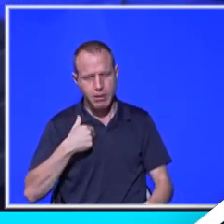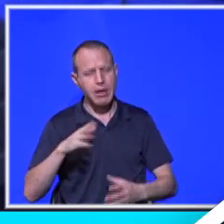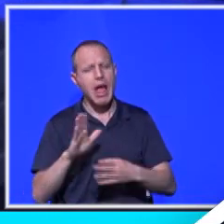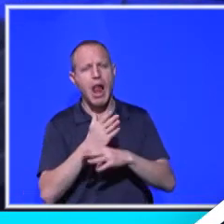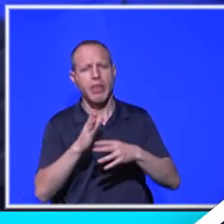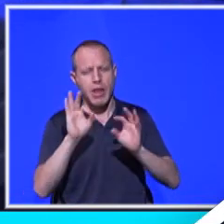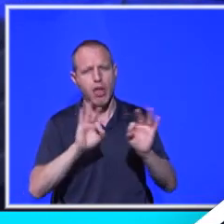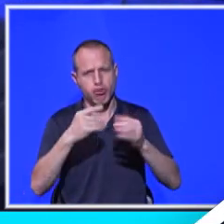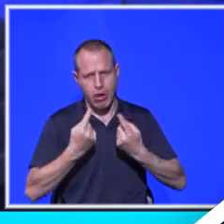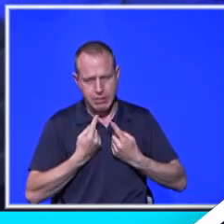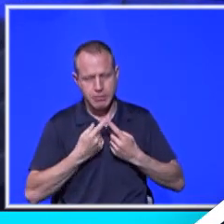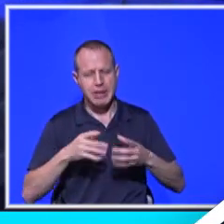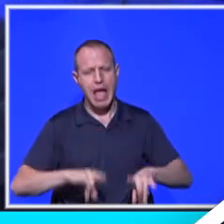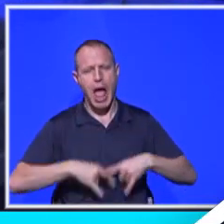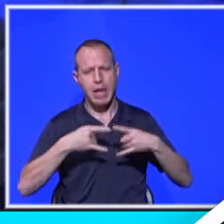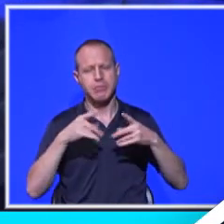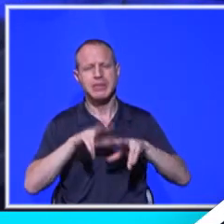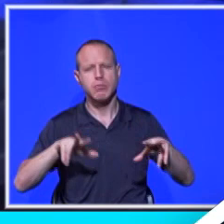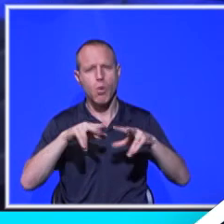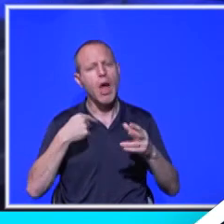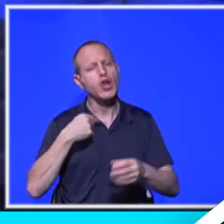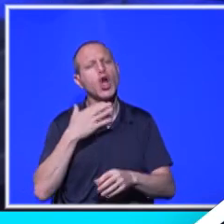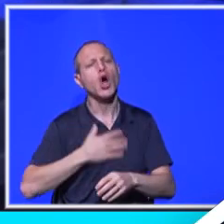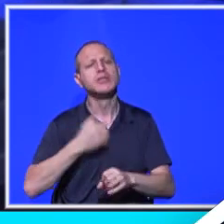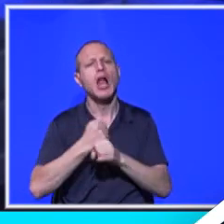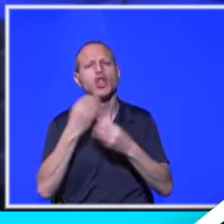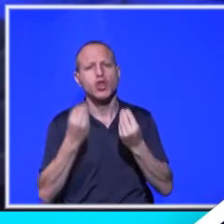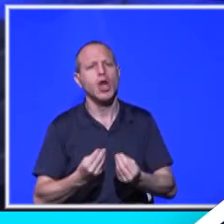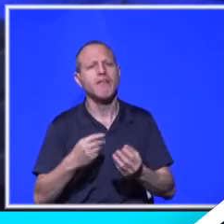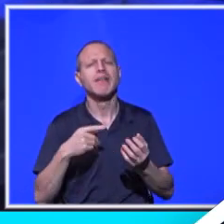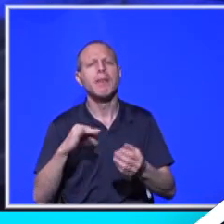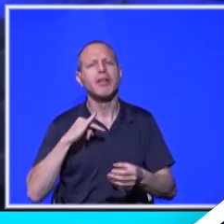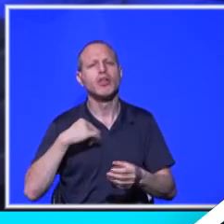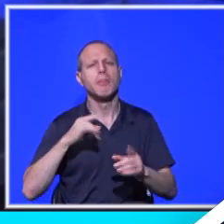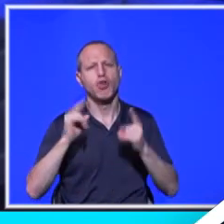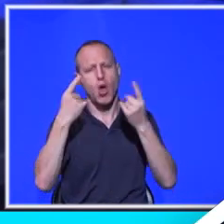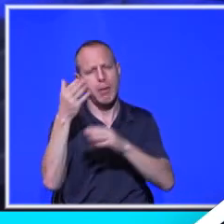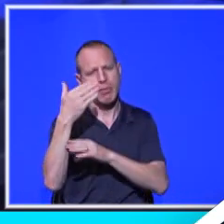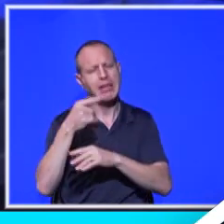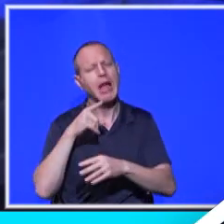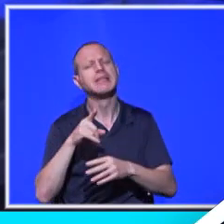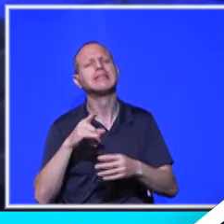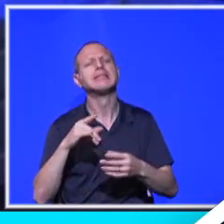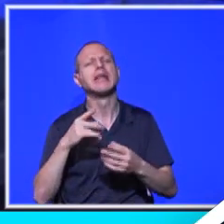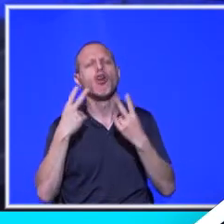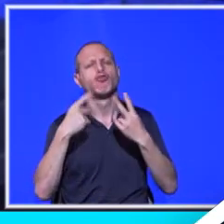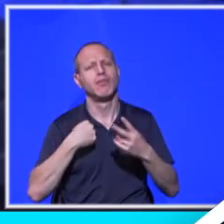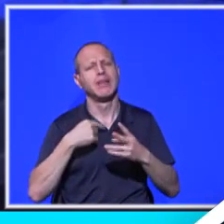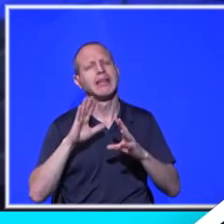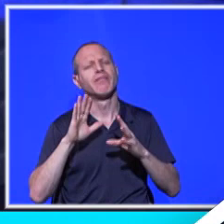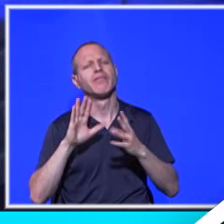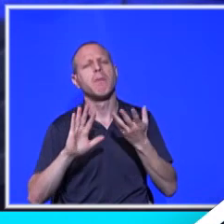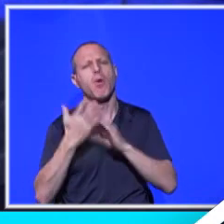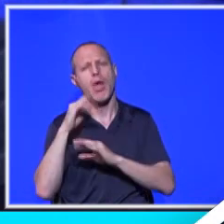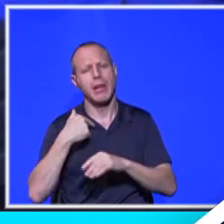עצמי לחיים הציבוריים, ולמה? כי אני רוצה לעשות טוב. אכפת לי מה שקורה במדינה, זה מעניין אותי, זה מה שבוער בי, וזה מה שאני עומד לעשות, ככה או